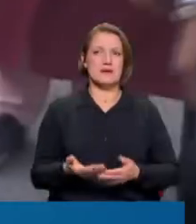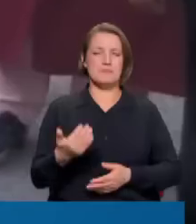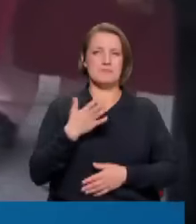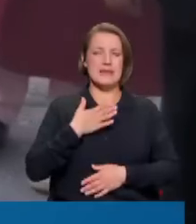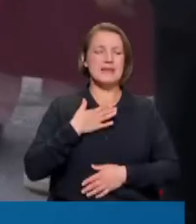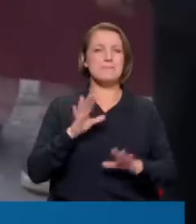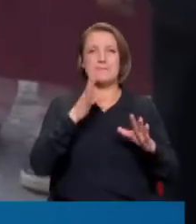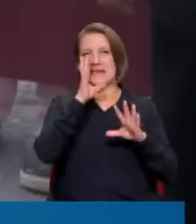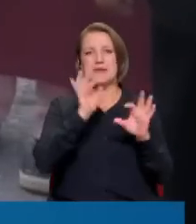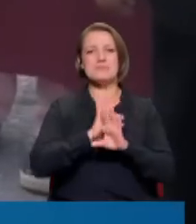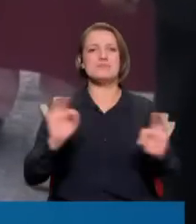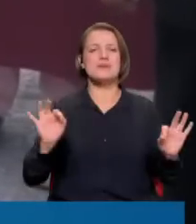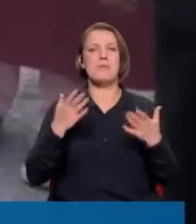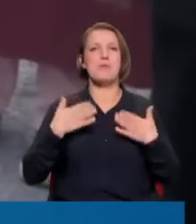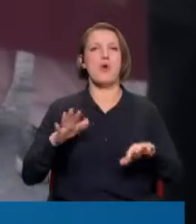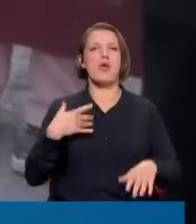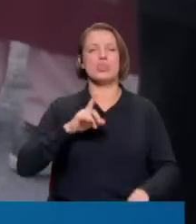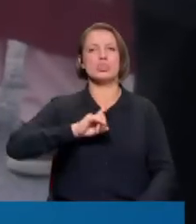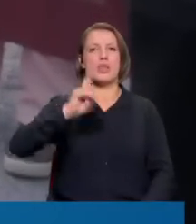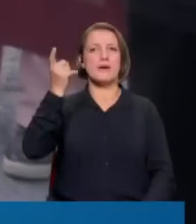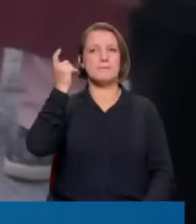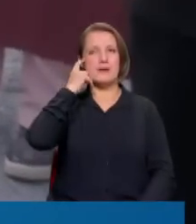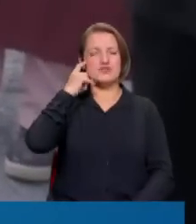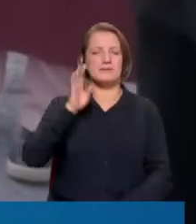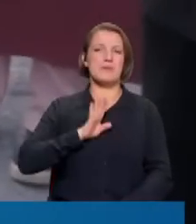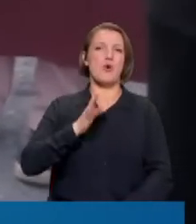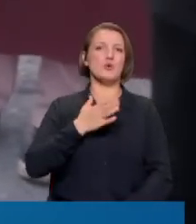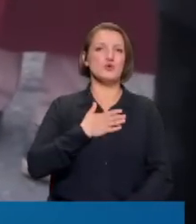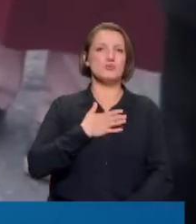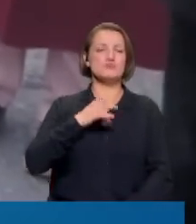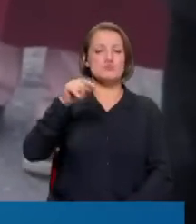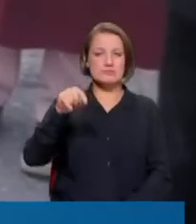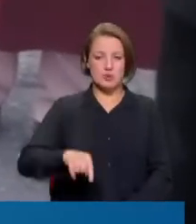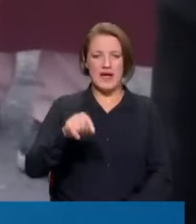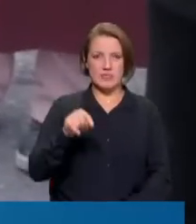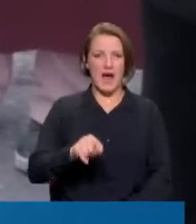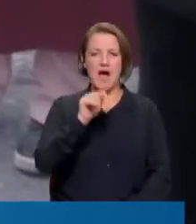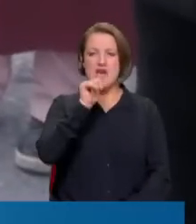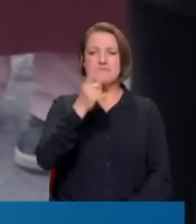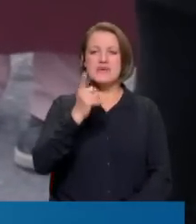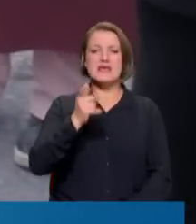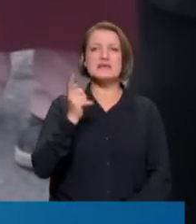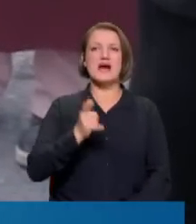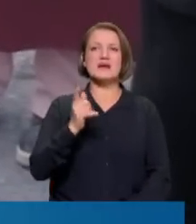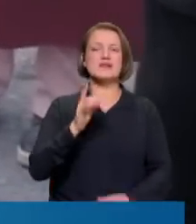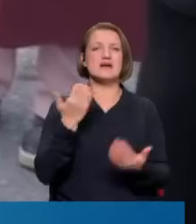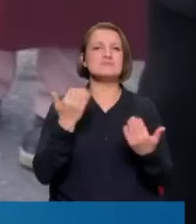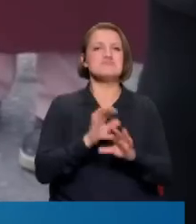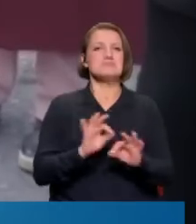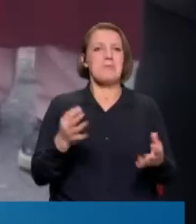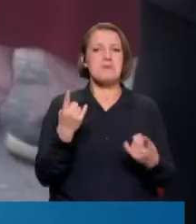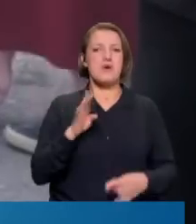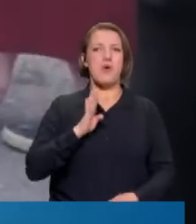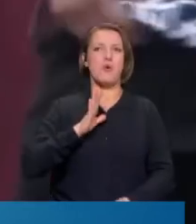kimsem yok Tek başımayım Ben Oğlum burada burada da hiçbir yerde kimsem yok Bir oğlum